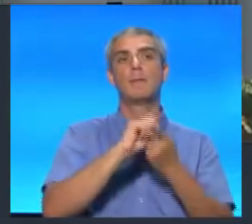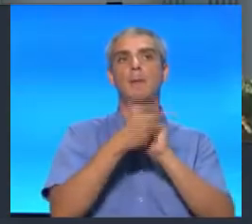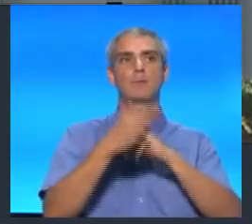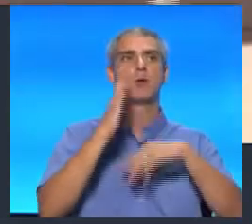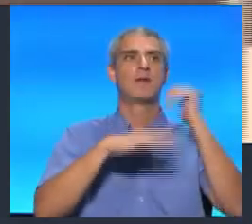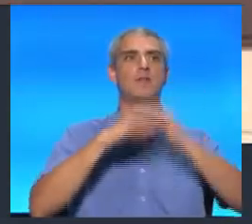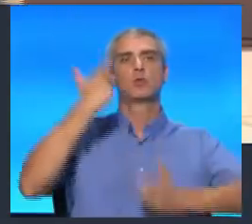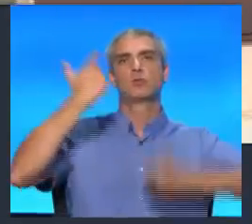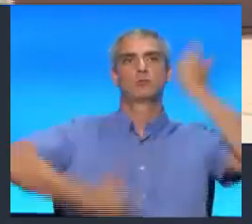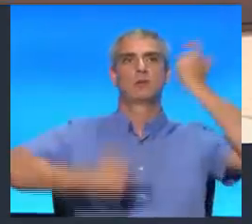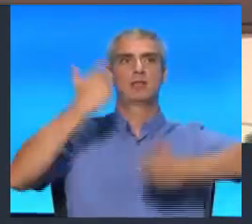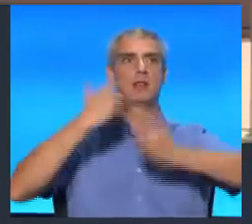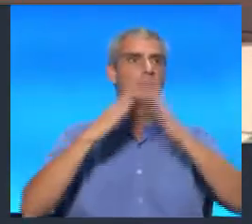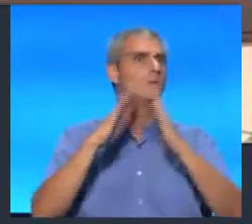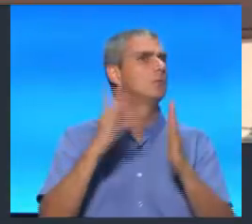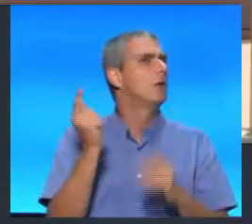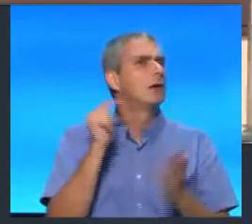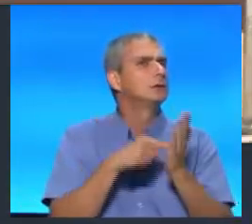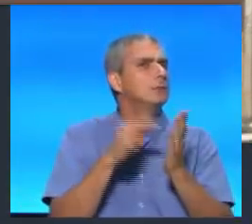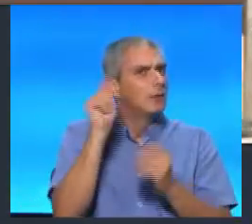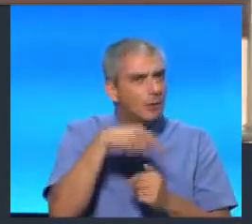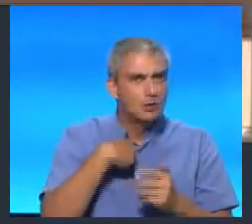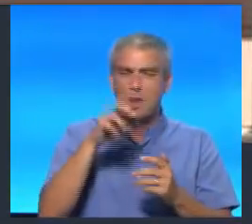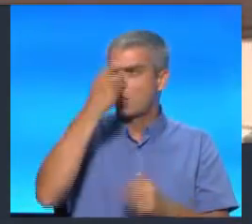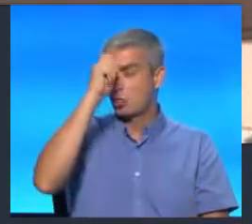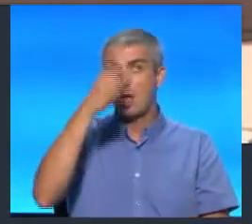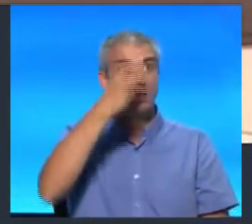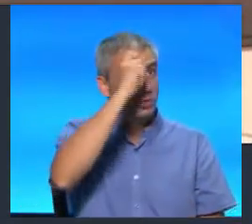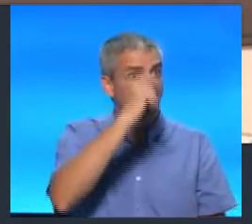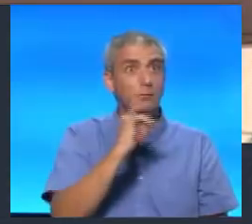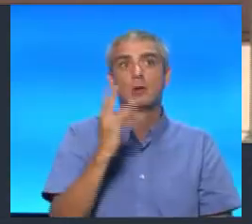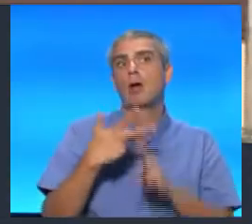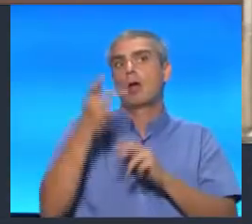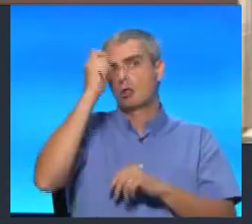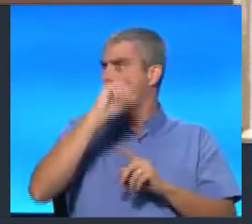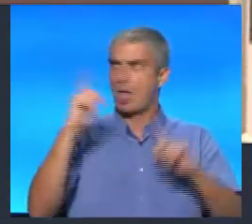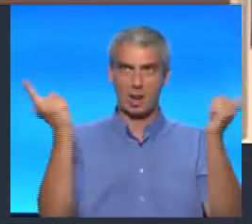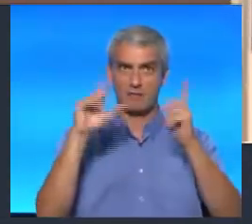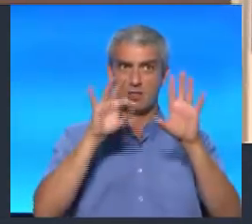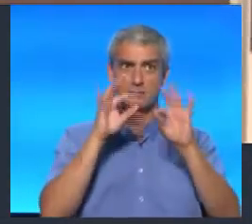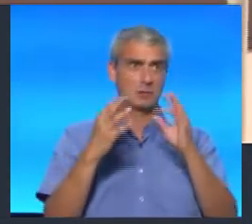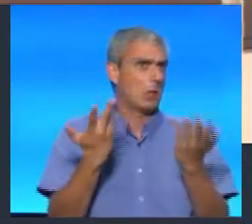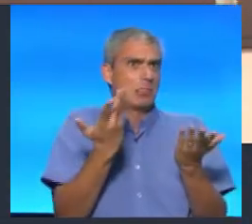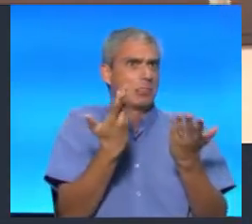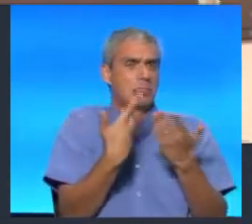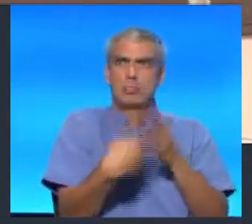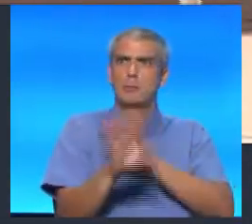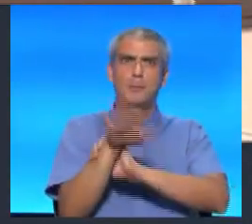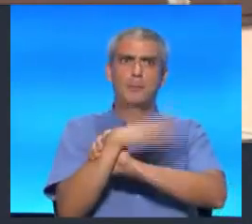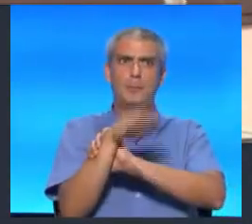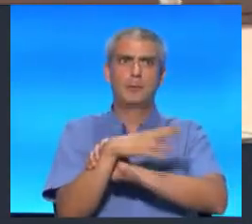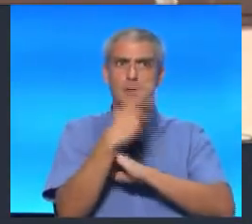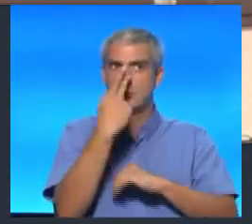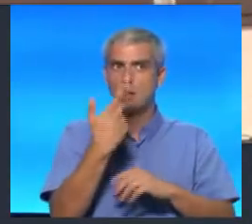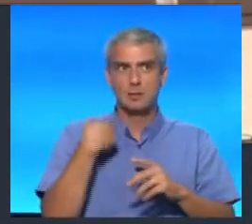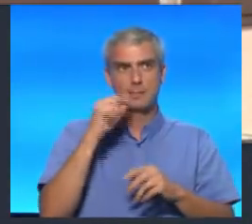מגדלי מגורים. מה מביא אותך לפה אם אני יכול לשאול? אני הולך לדואר. לדואר? רק לדואר. לא לבלות בקניון. אין מה לבלות, לא נשאר כלום. אתה